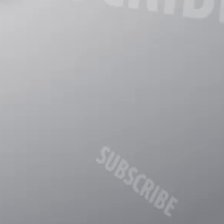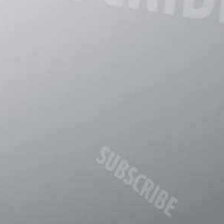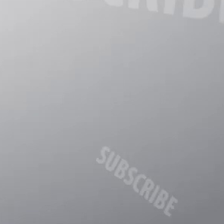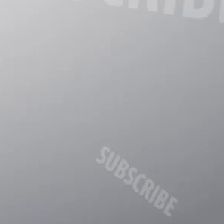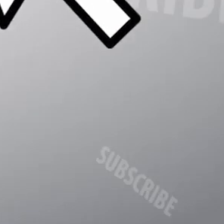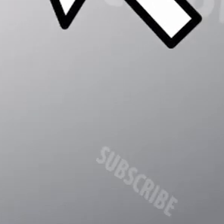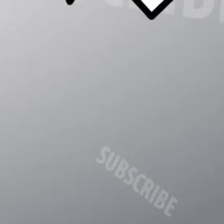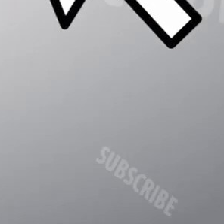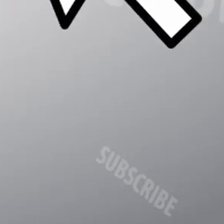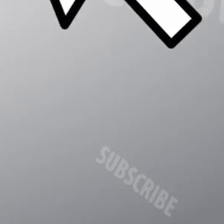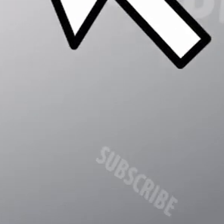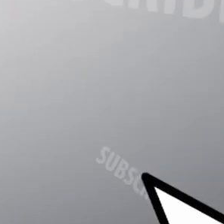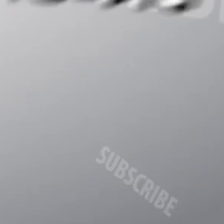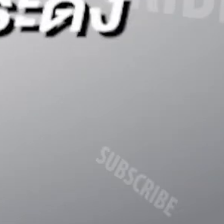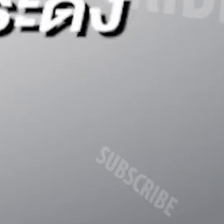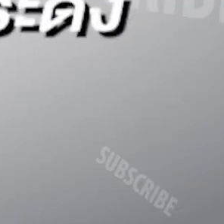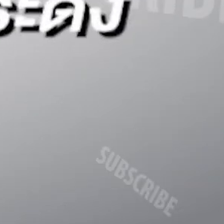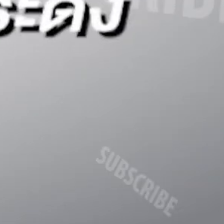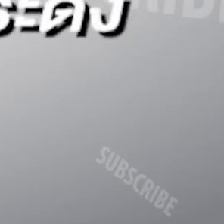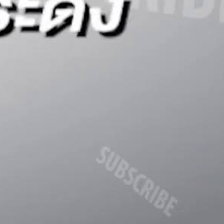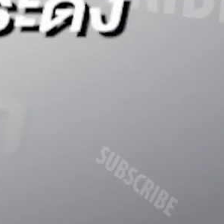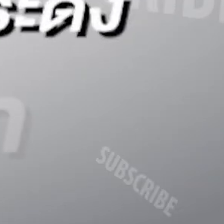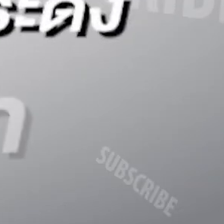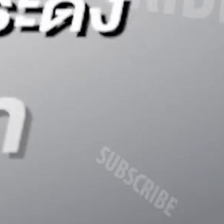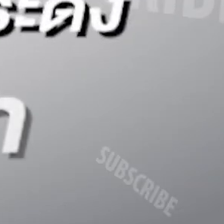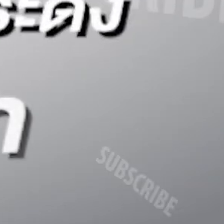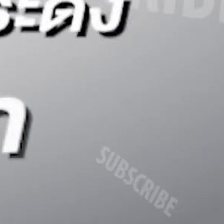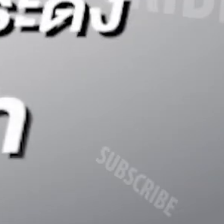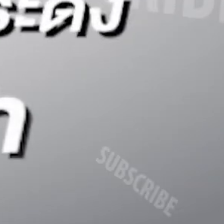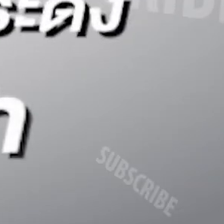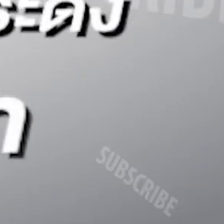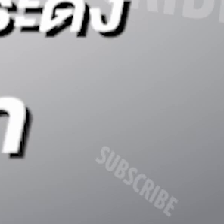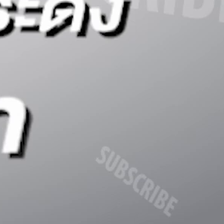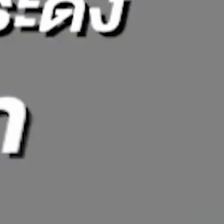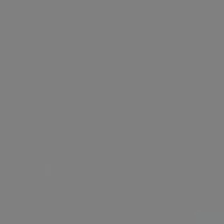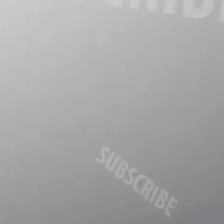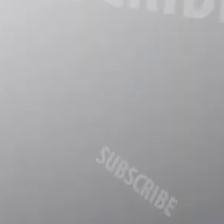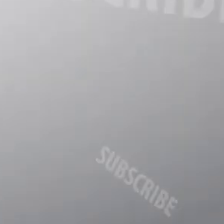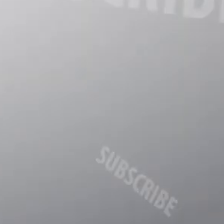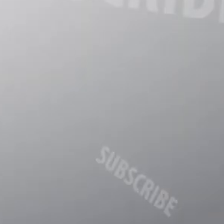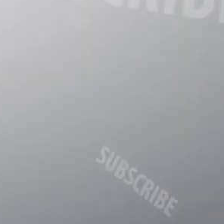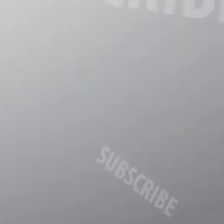้กดติดตามและกดกระดิ่งแจ้งเตือนจะได้ไม่พลาดคลิปใหม่ๆจากดิว18กันนะคะ